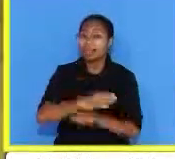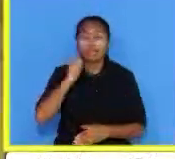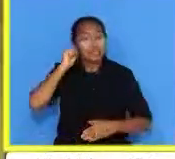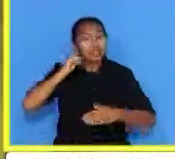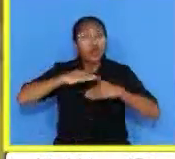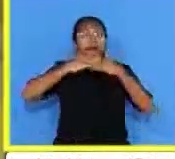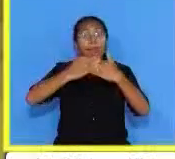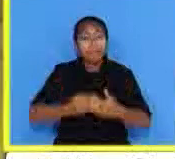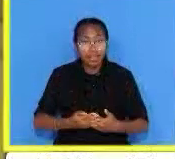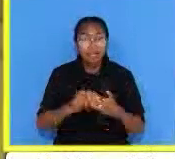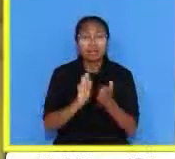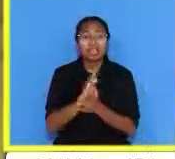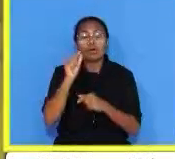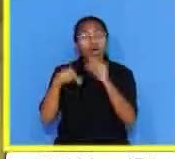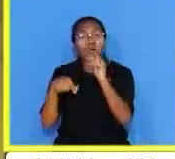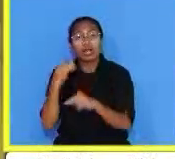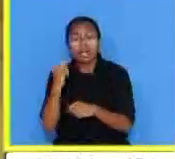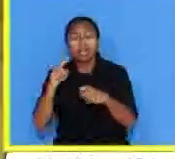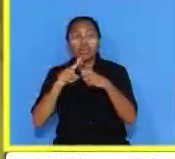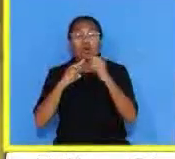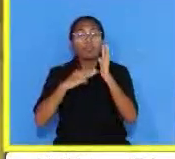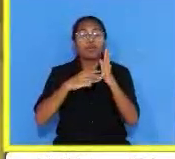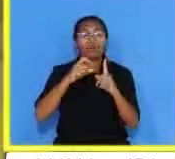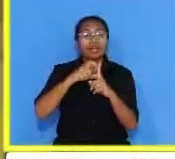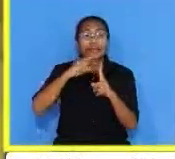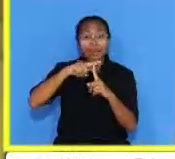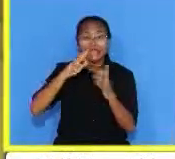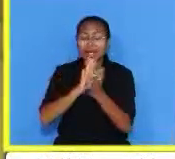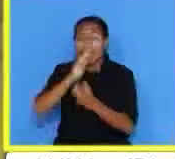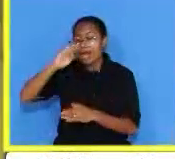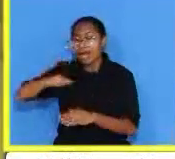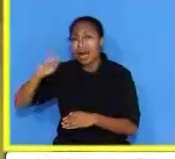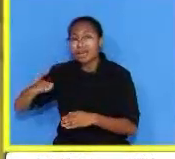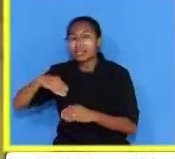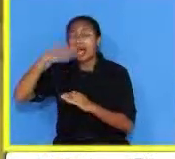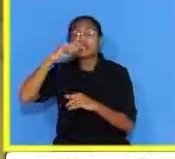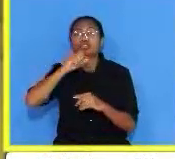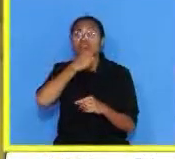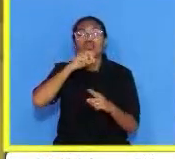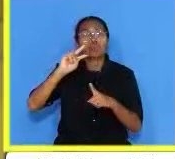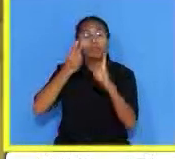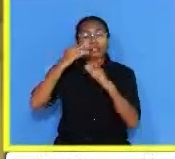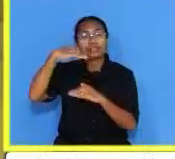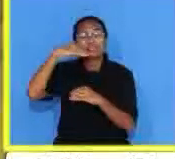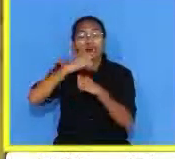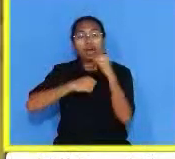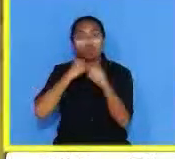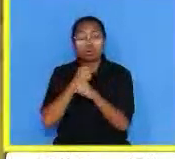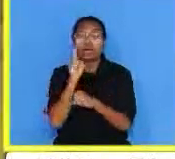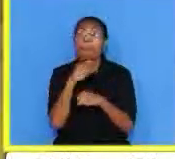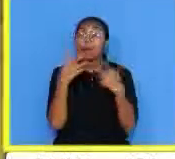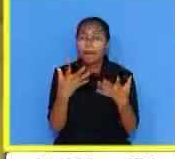juga orang-orang dengan komorbid, bahkan juga anak-anak yang di atas usia 12 tahun. Tinggal bagaimana